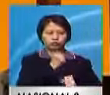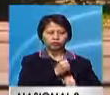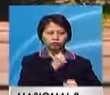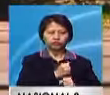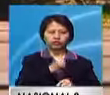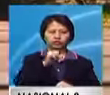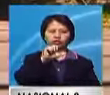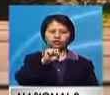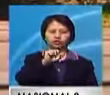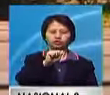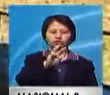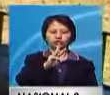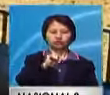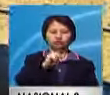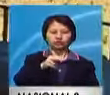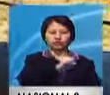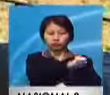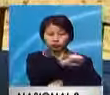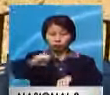sawah.